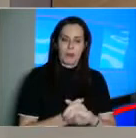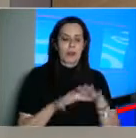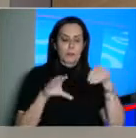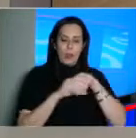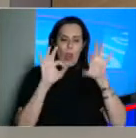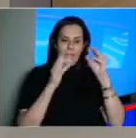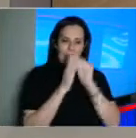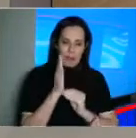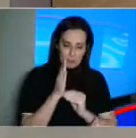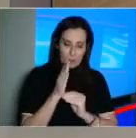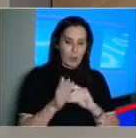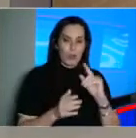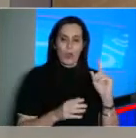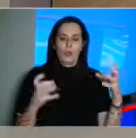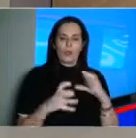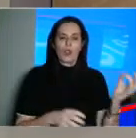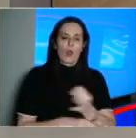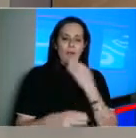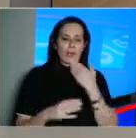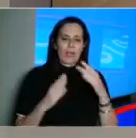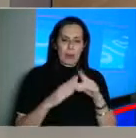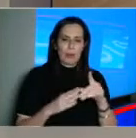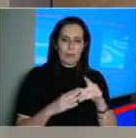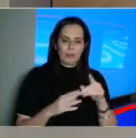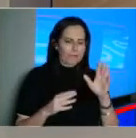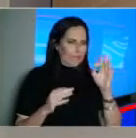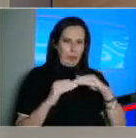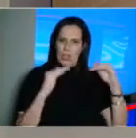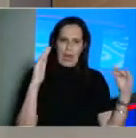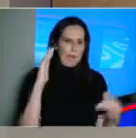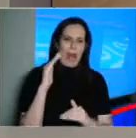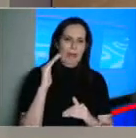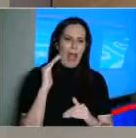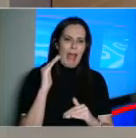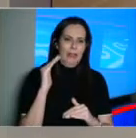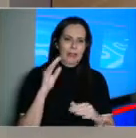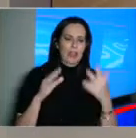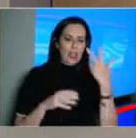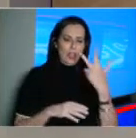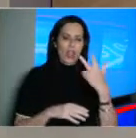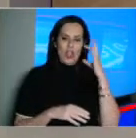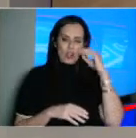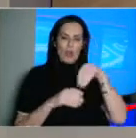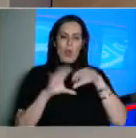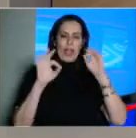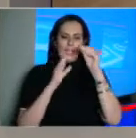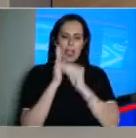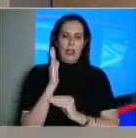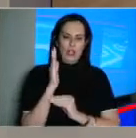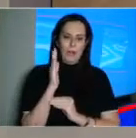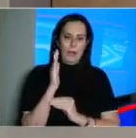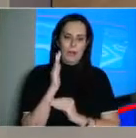בעשייה הראשונה. כולנו בישראל ביתנו מסתרחות הרחק מאחור עם 3 נשים בעשייה